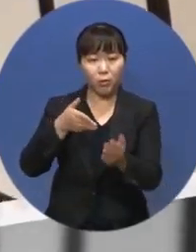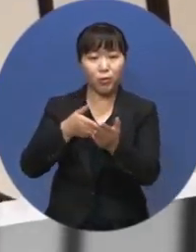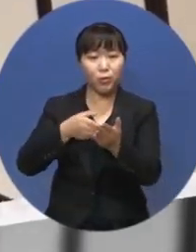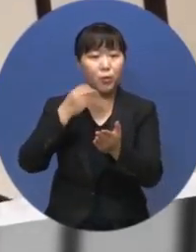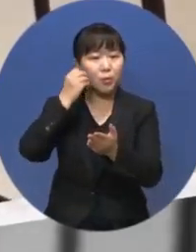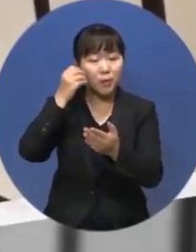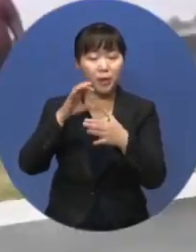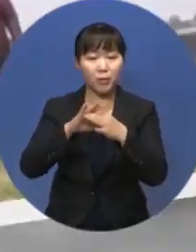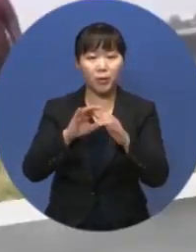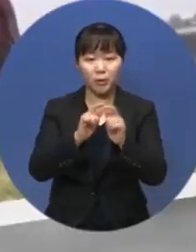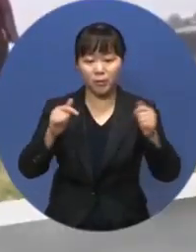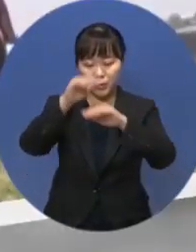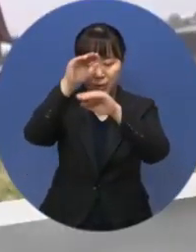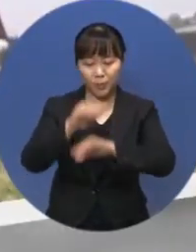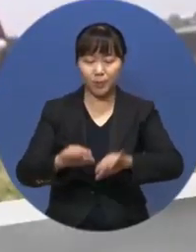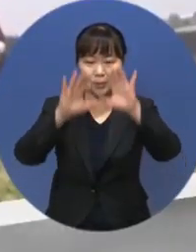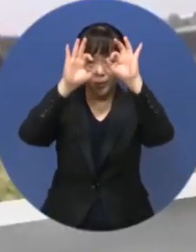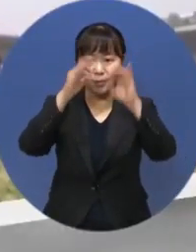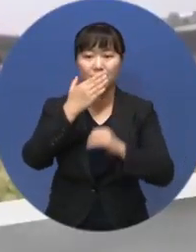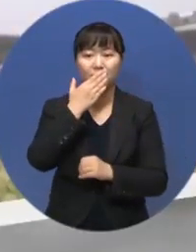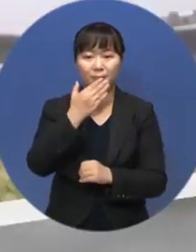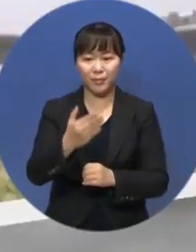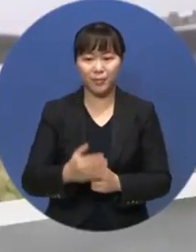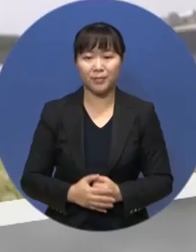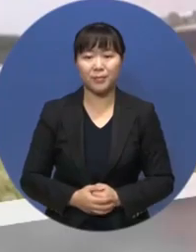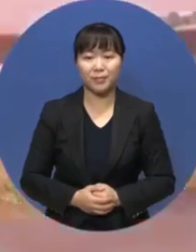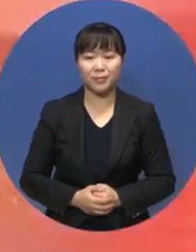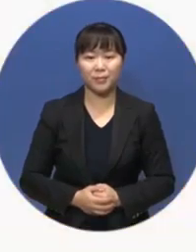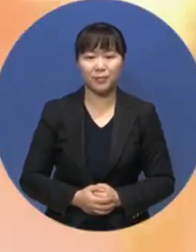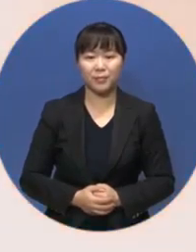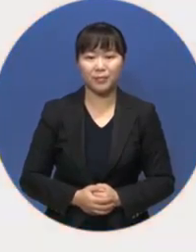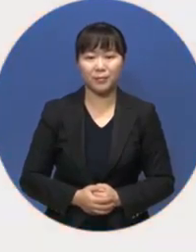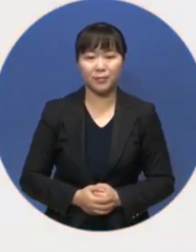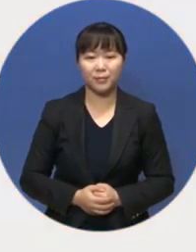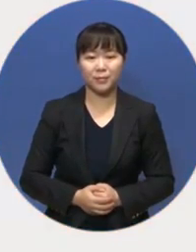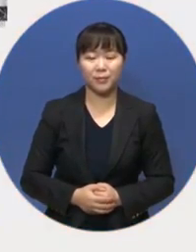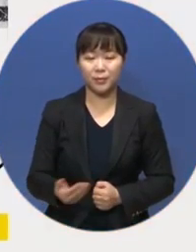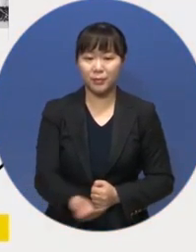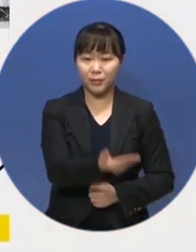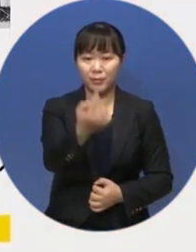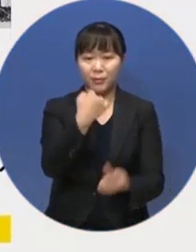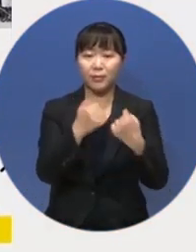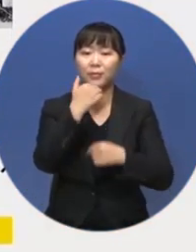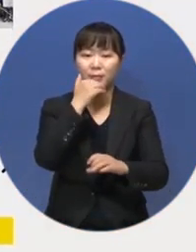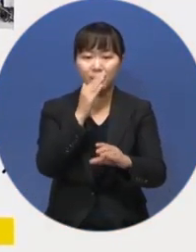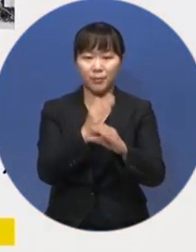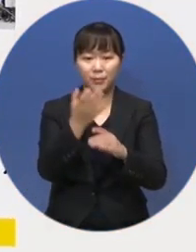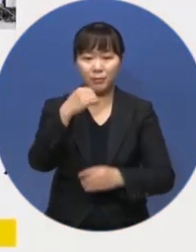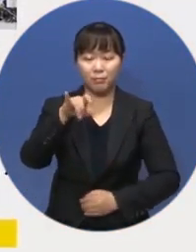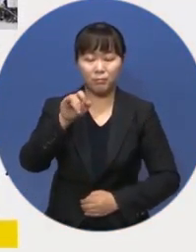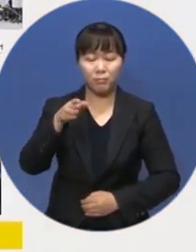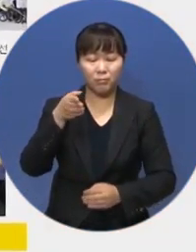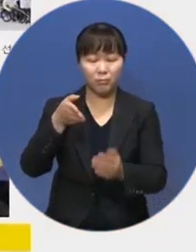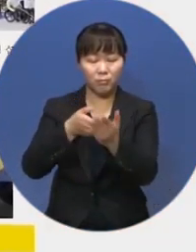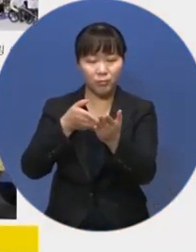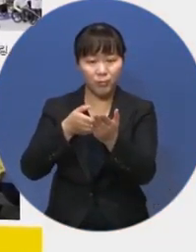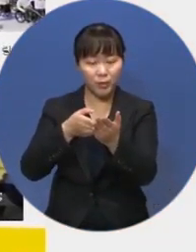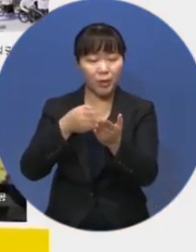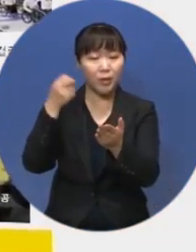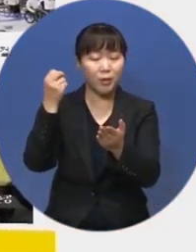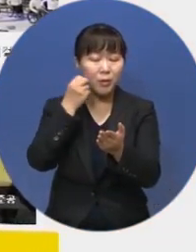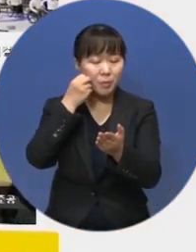뉴스 홈페이지를 통해 보다 다양한 소식을 접할 수 있습니다. 시청자 여러분의 제보를 기다립니다. 웰페어